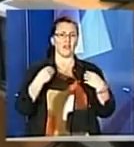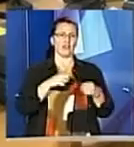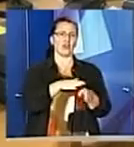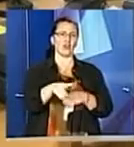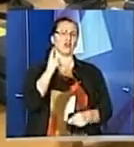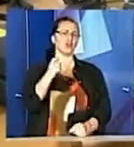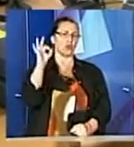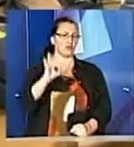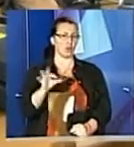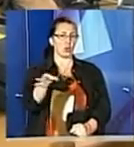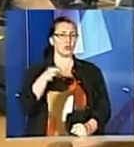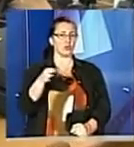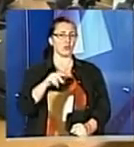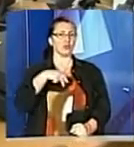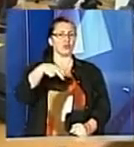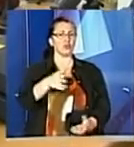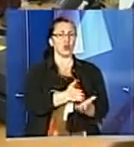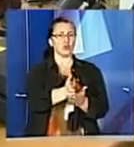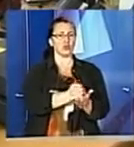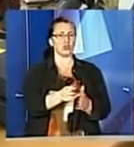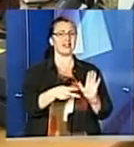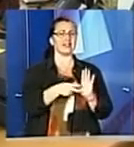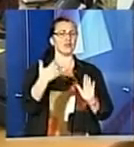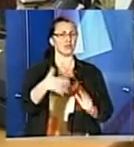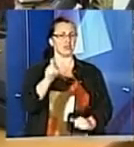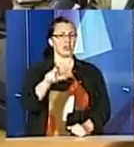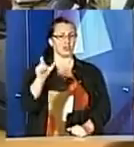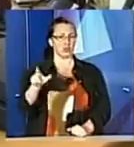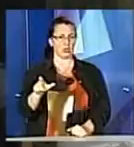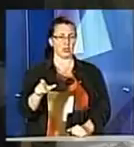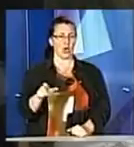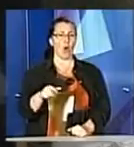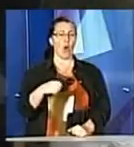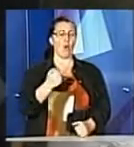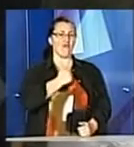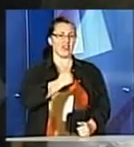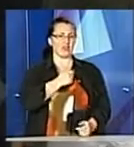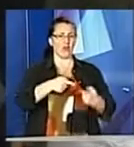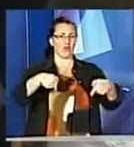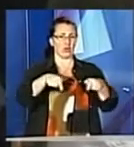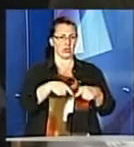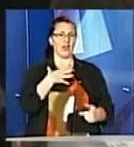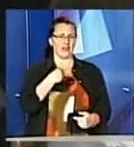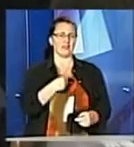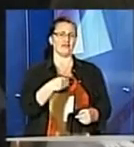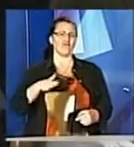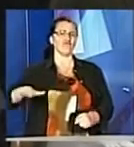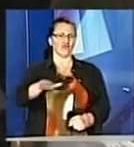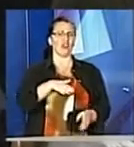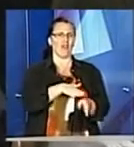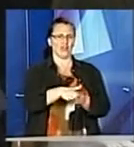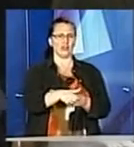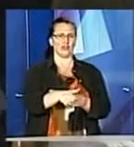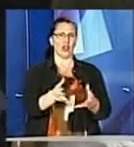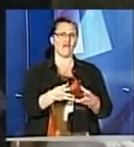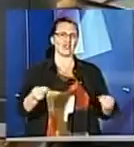100%. З області пішло служити 750 осіб. У комісаріаті наголосили, Львівщина впоралася з весняним